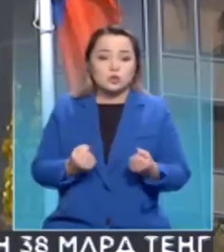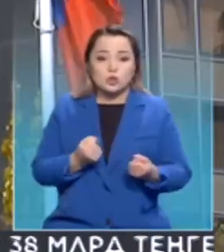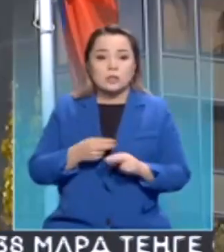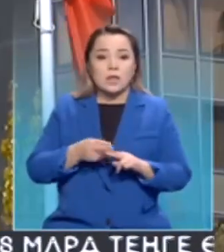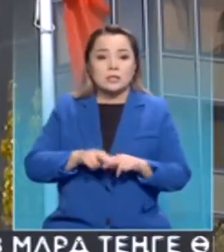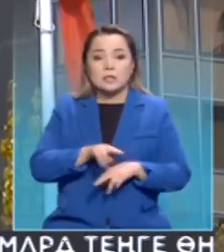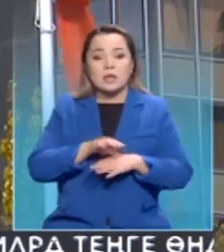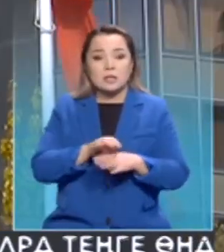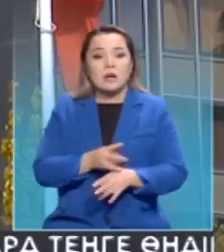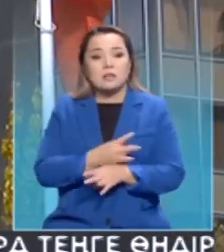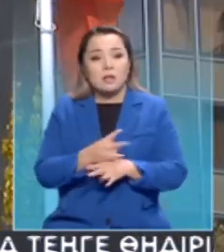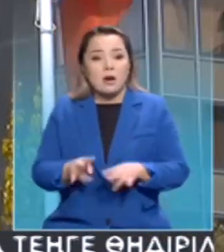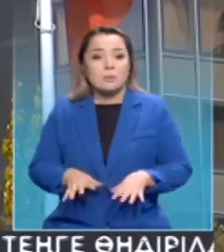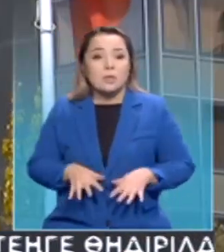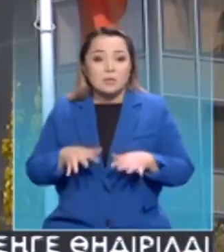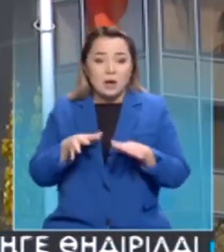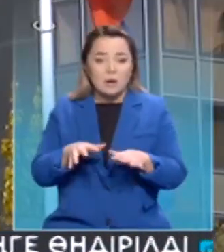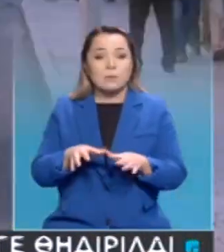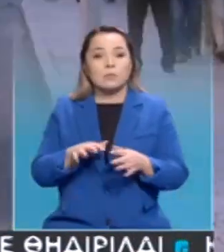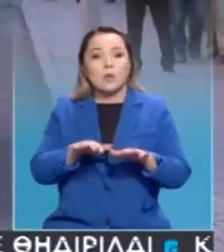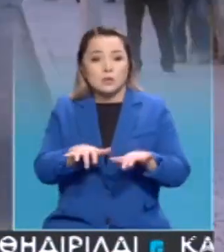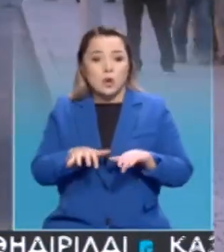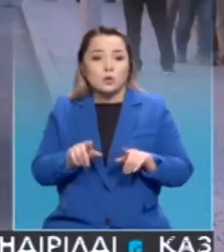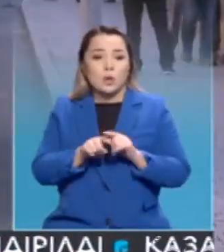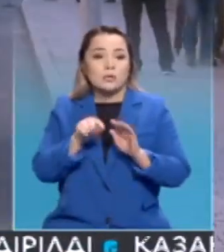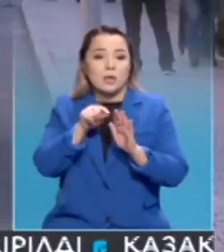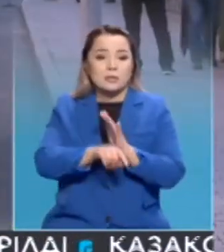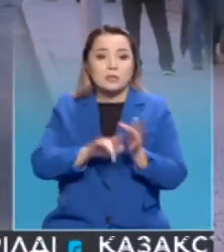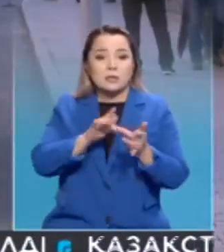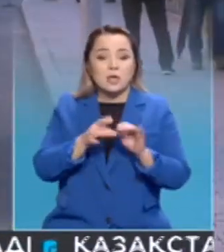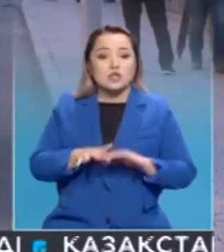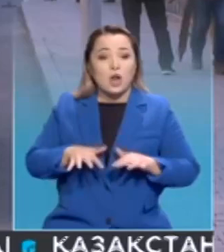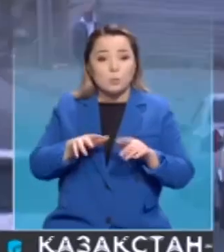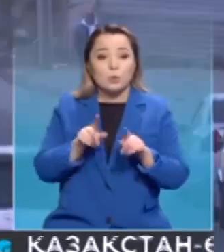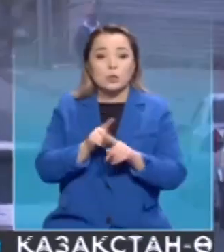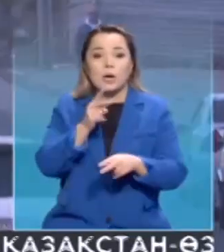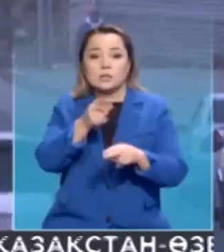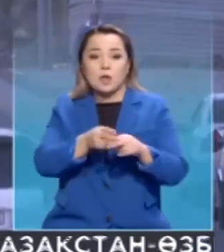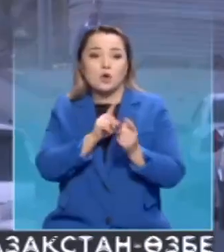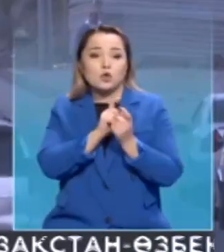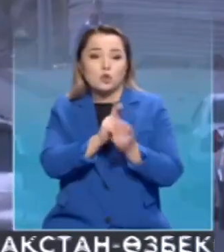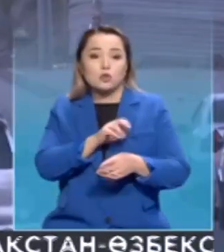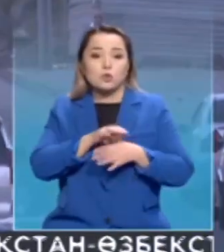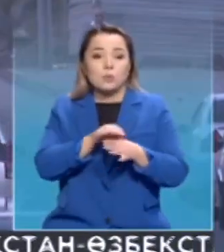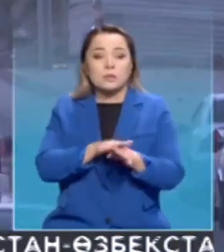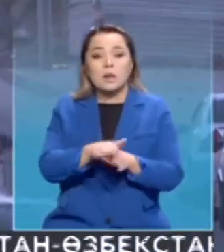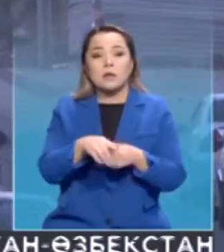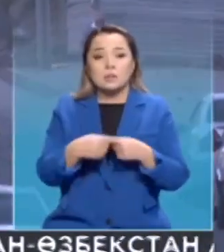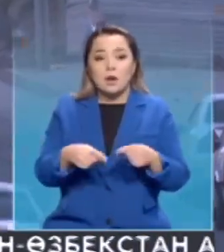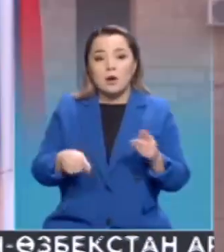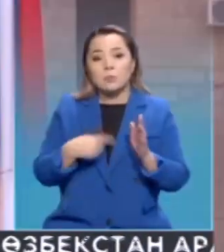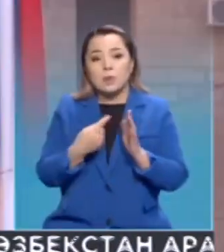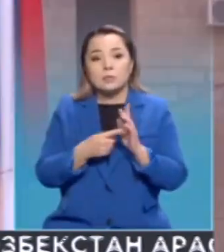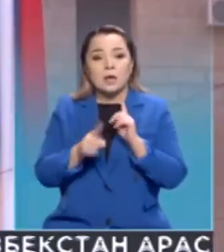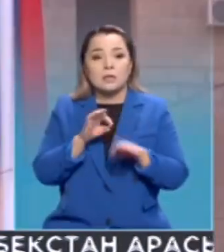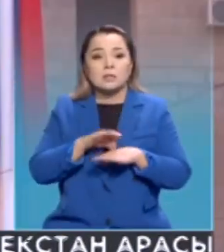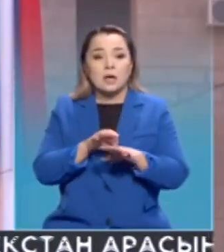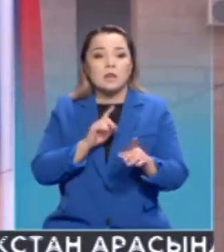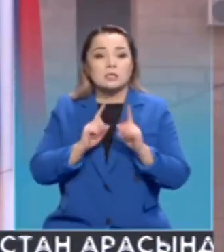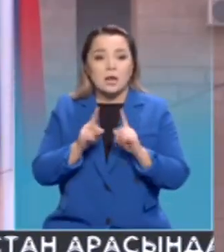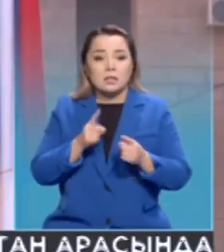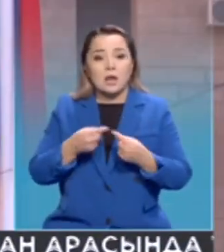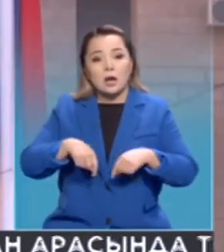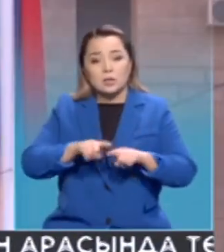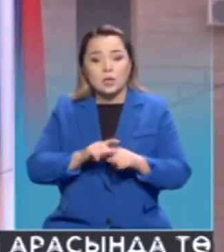экстремизм, терроризм, кибершабуылға қарсы күрес, ушыққан геосаяси ахуал, көлік сауда секілді өзекті мәселелер сөз болды. Сондай-ақ сессия